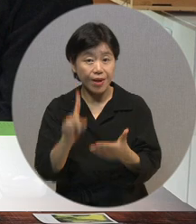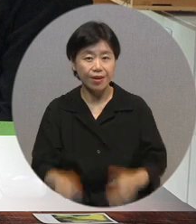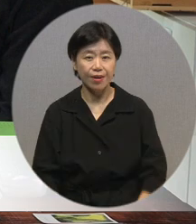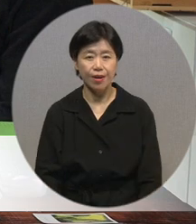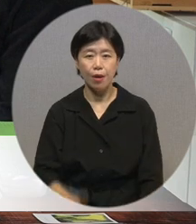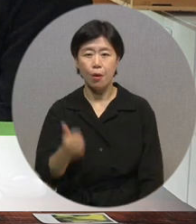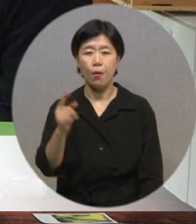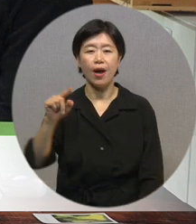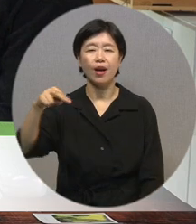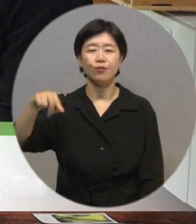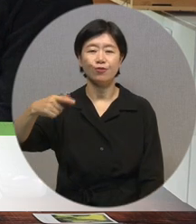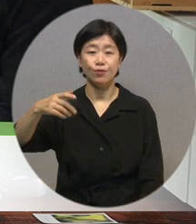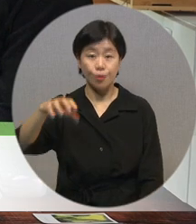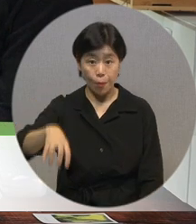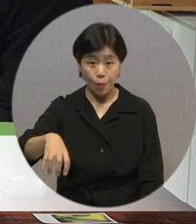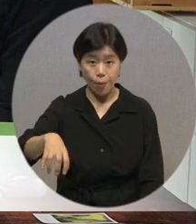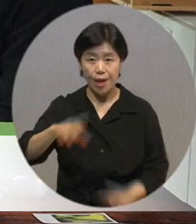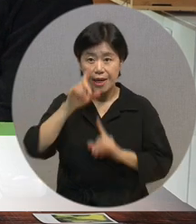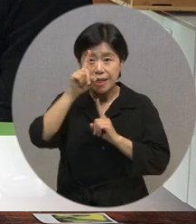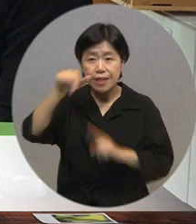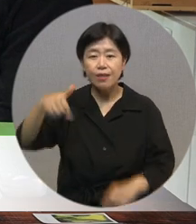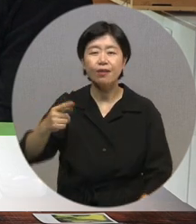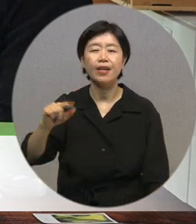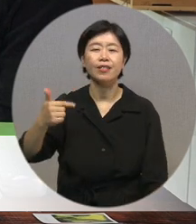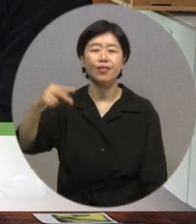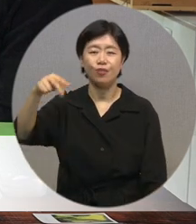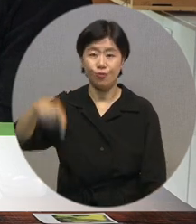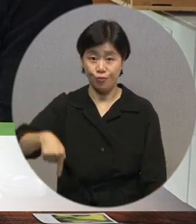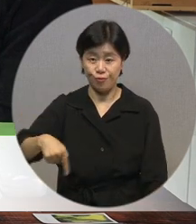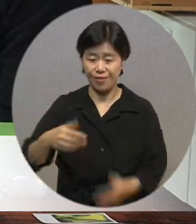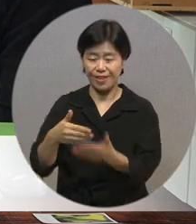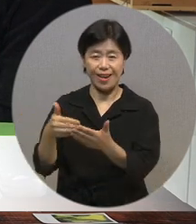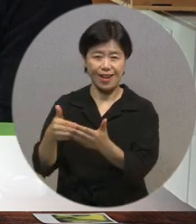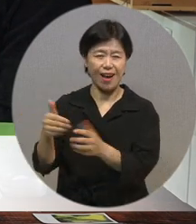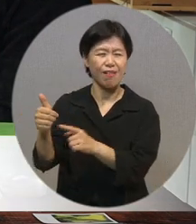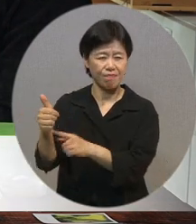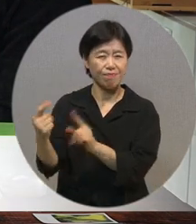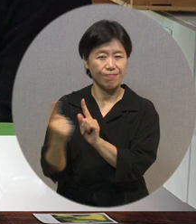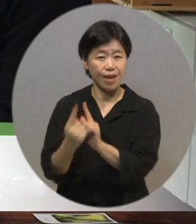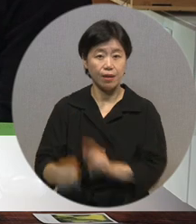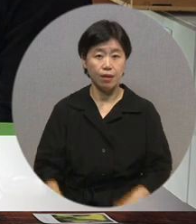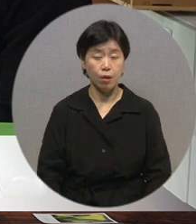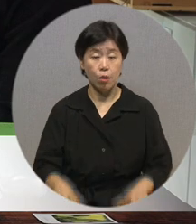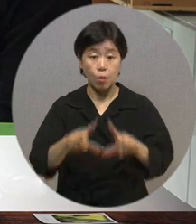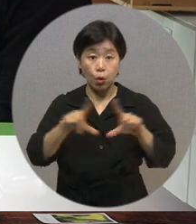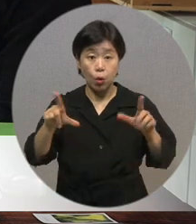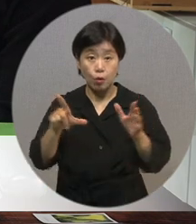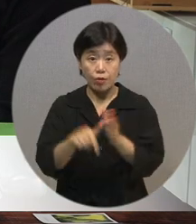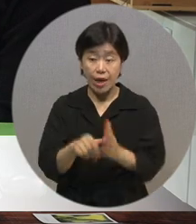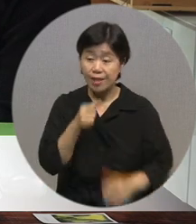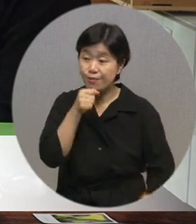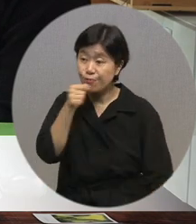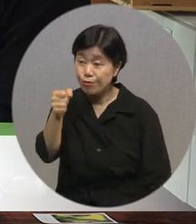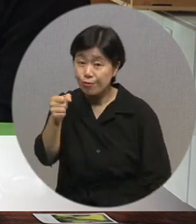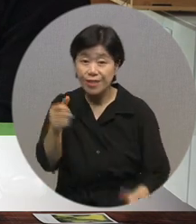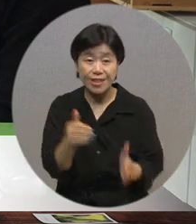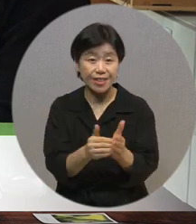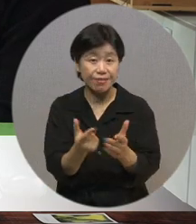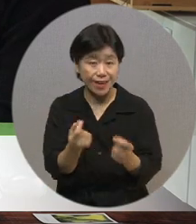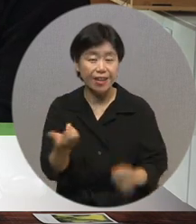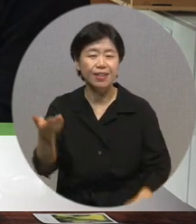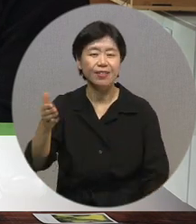화순의 이관수 작가님을 만나러 왔습니다. 평상시에는 인터뷰로만 진행을 했었는데 오늘은